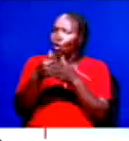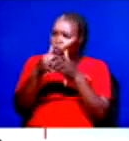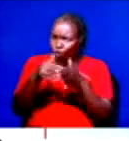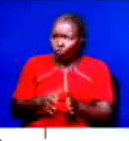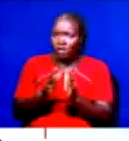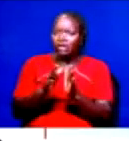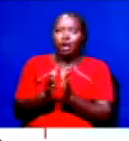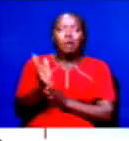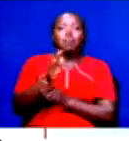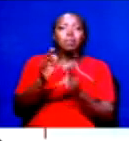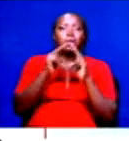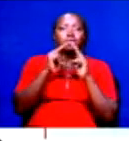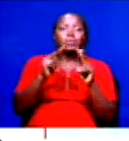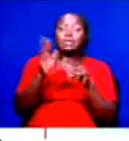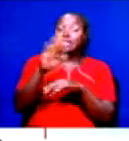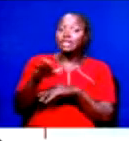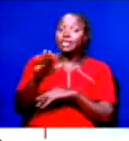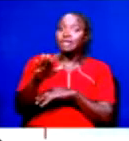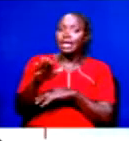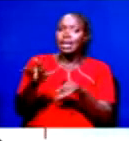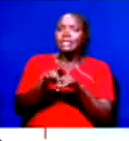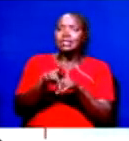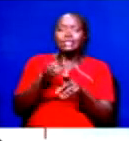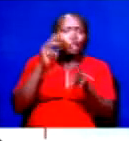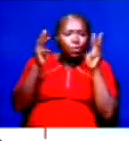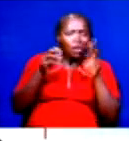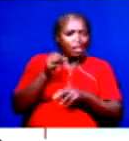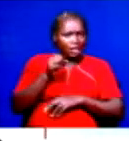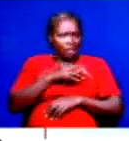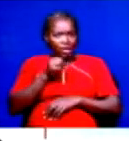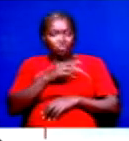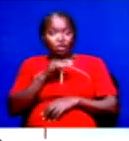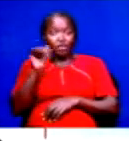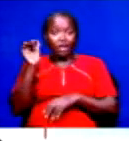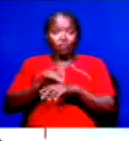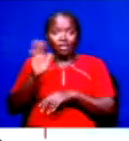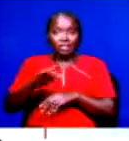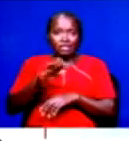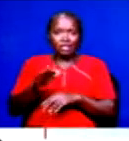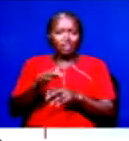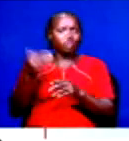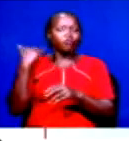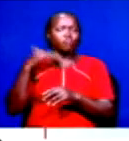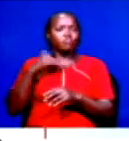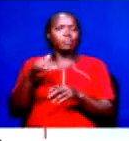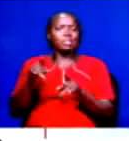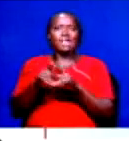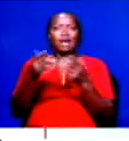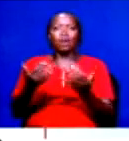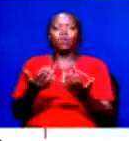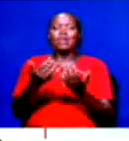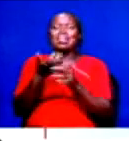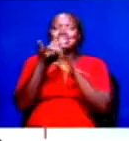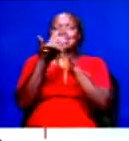utulivu katika eneo hilo. Taharuki ngali imetanda katika maeneo yaliyoathirika na mashambulizi hayo, hali ambayo imefanya kuwa vigumu